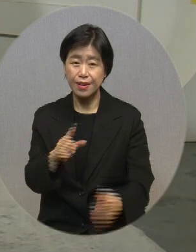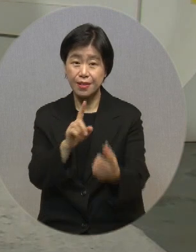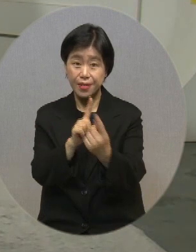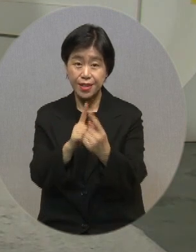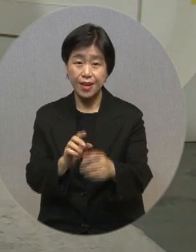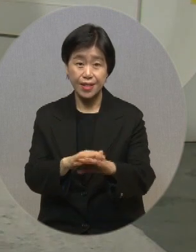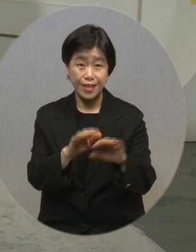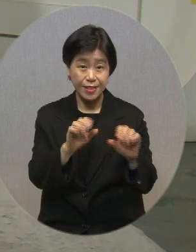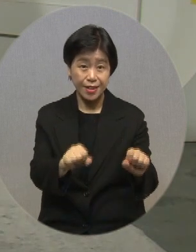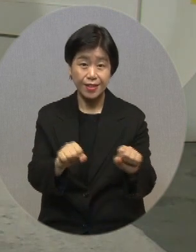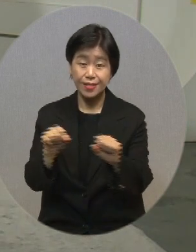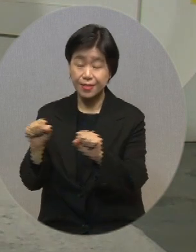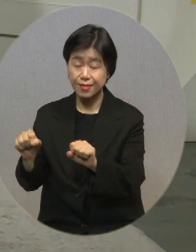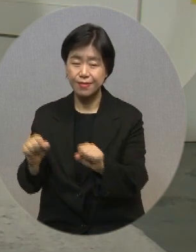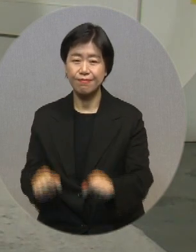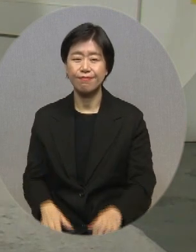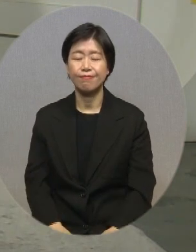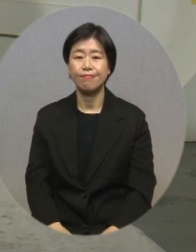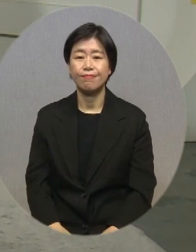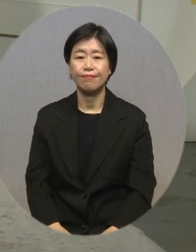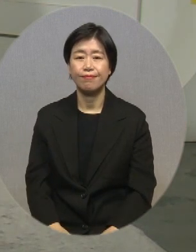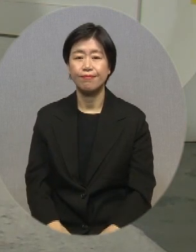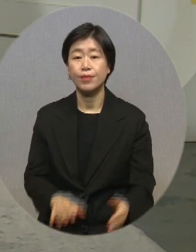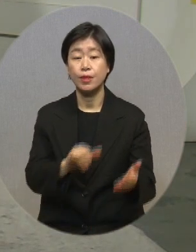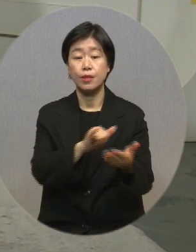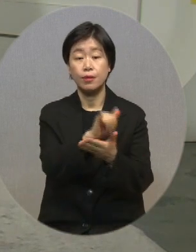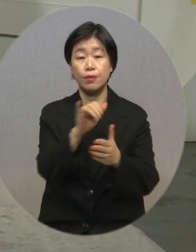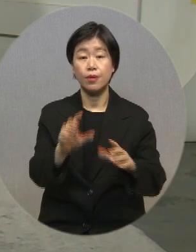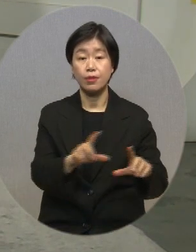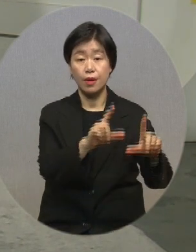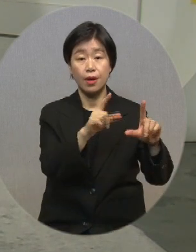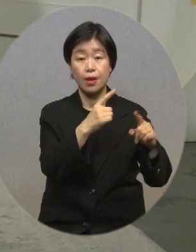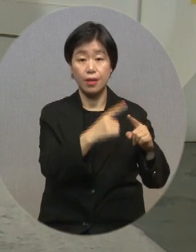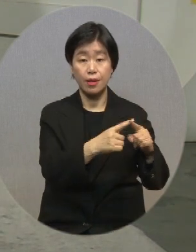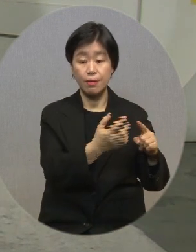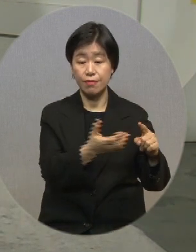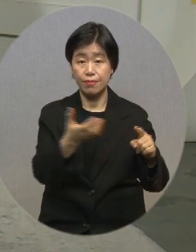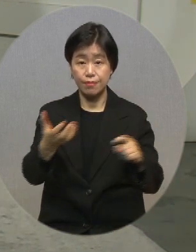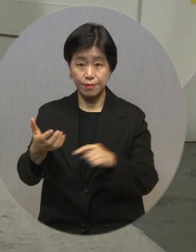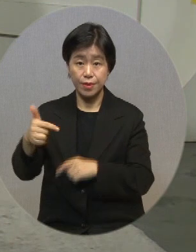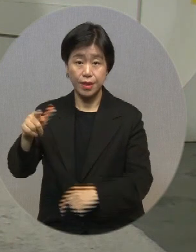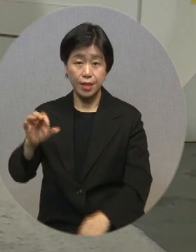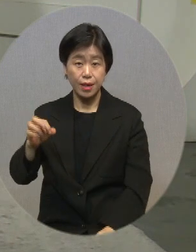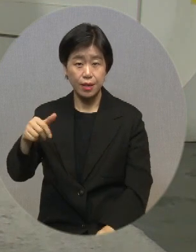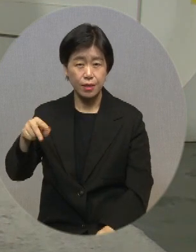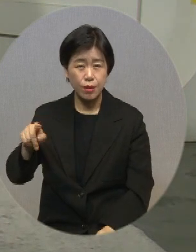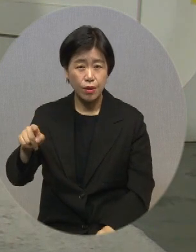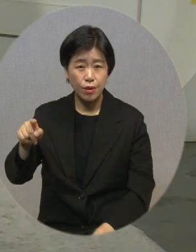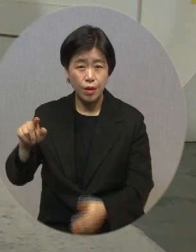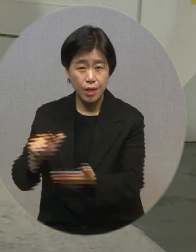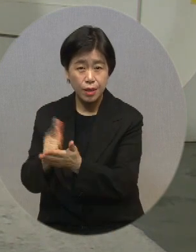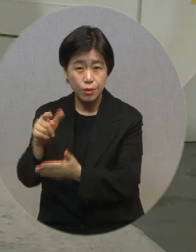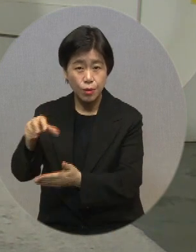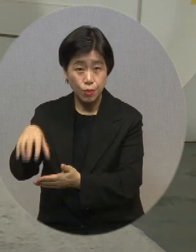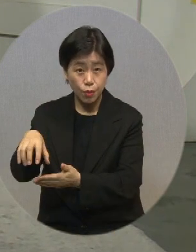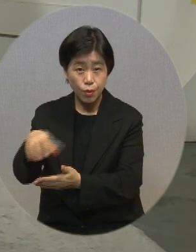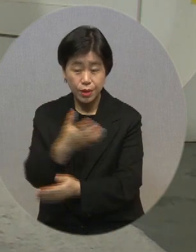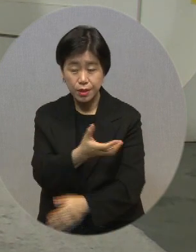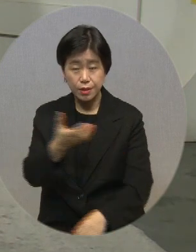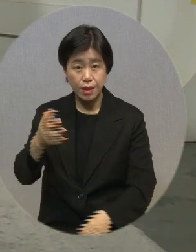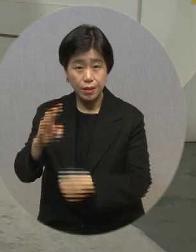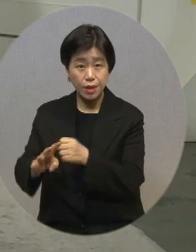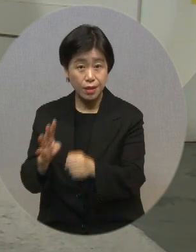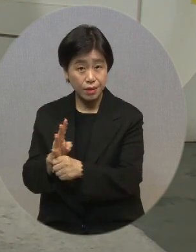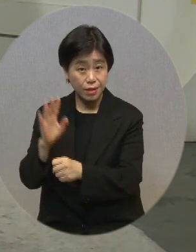네, 안녕하세요. 반갑습니다. 네, 김포에 사시다가 강서구로 이사한 지가 4년쯤 되셨어요? 예, 그렇습니다. 아, 왜 진작